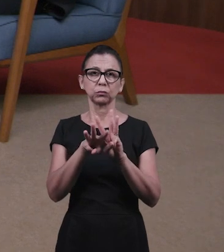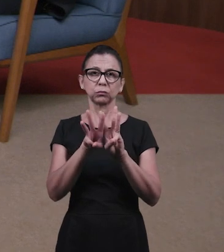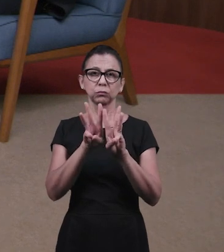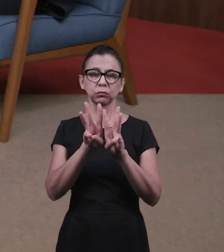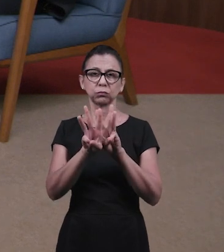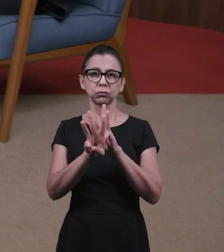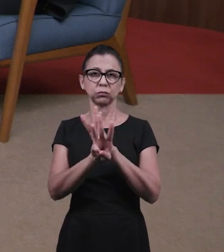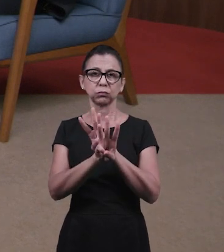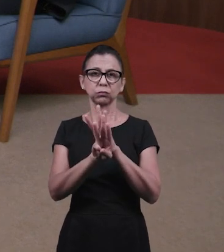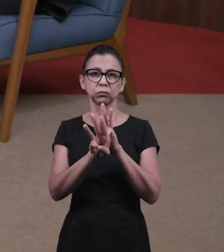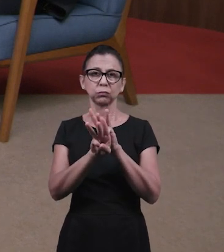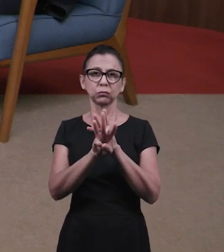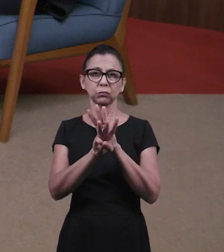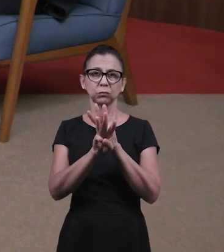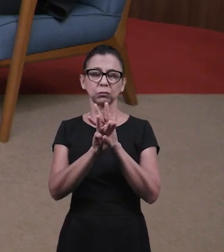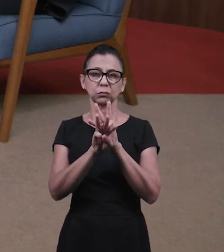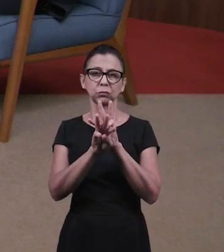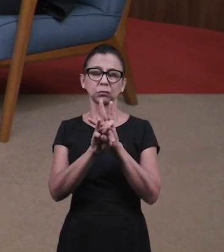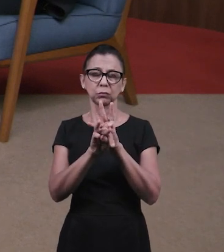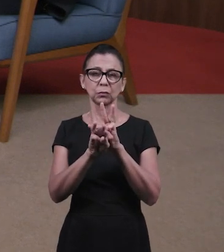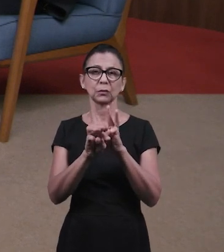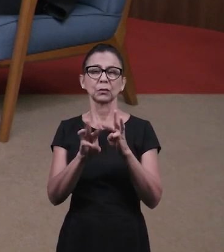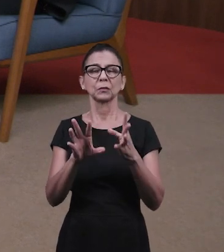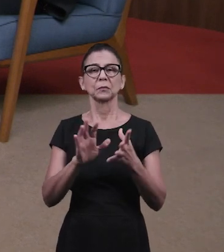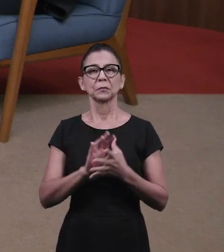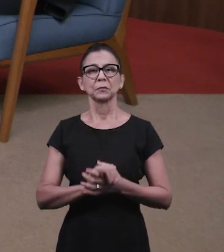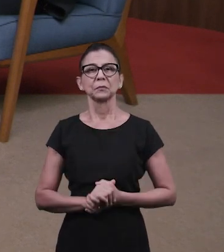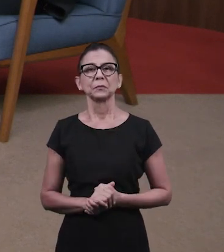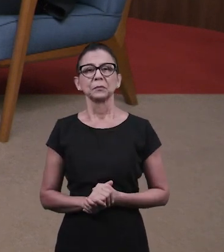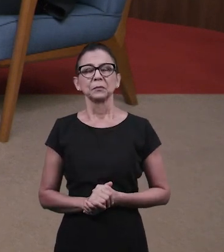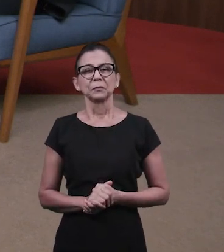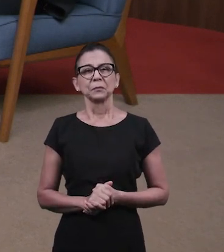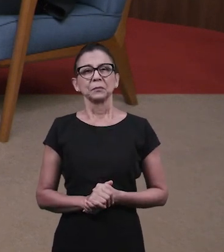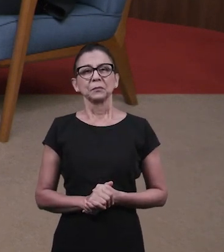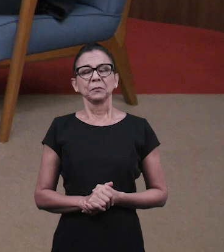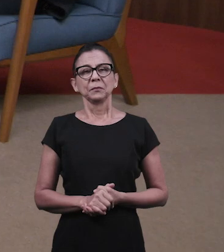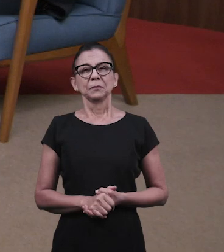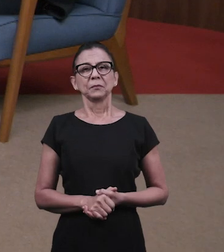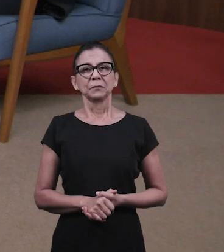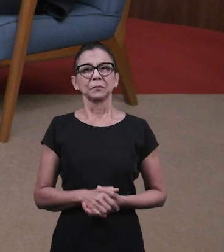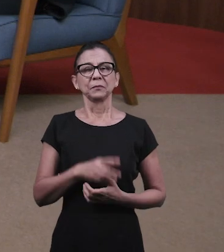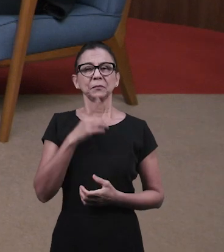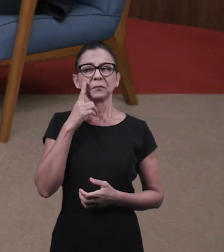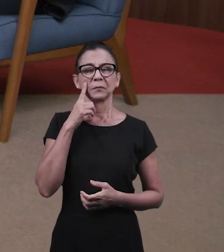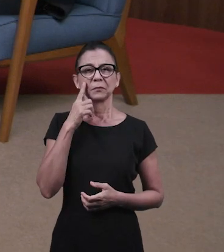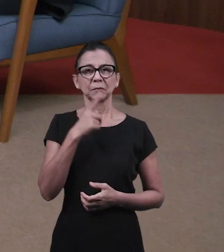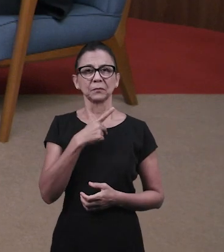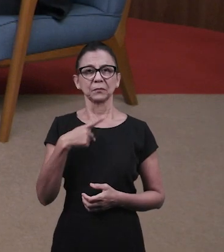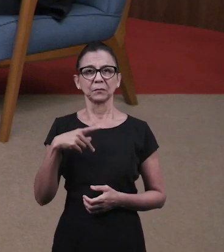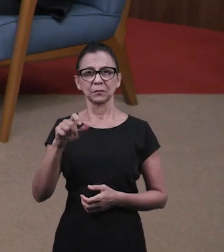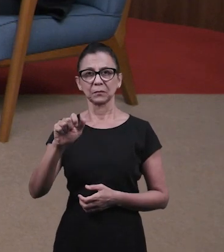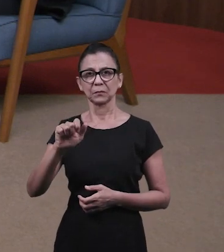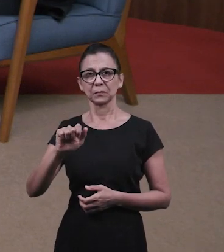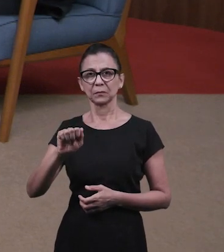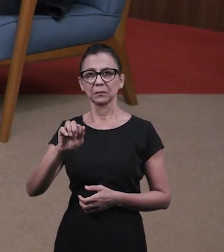dans cet aspect de jour après jour, de ce qui est entouré dans le travail. Nous allons entendre